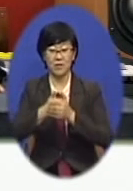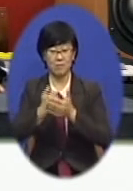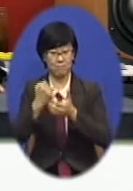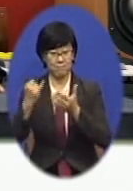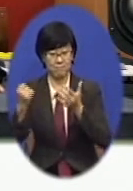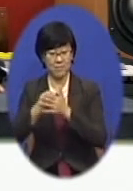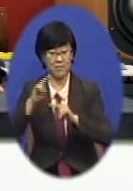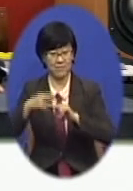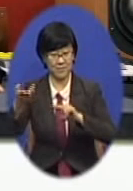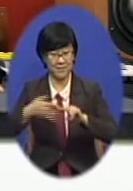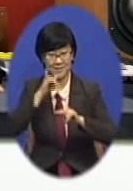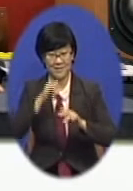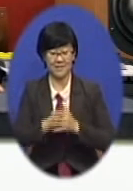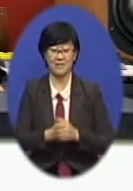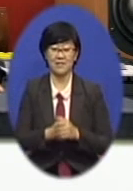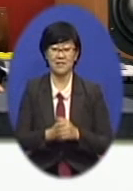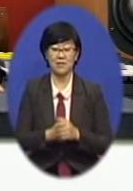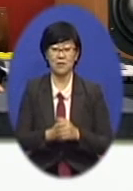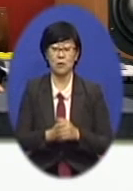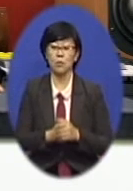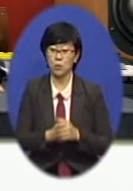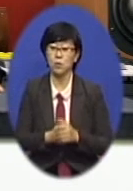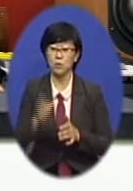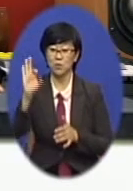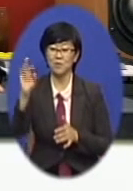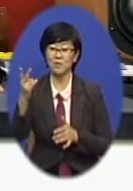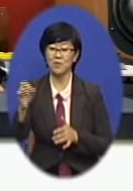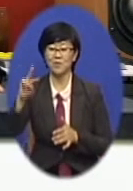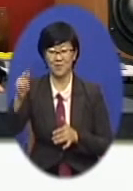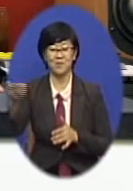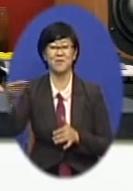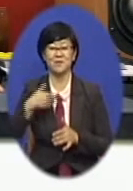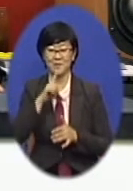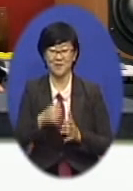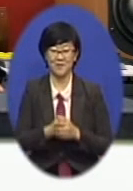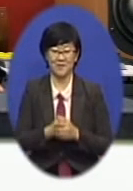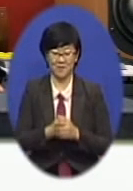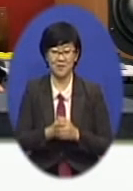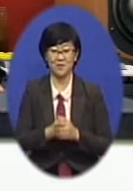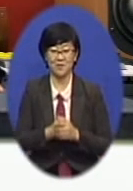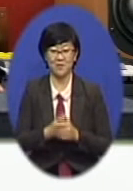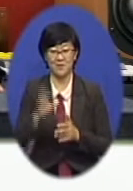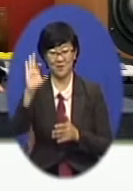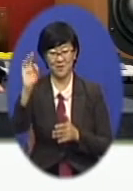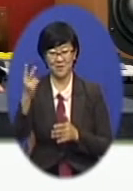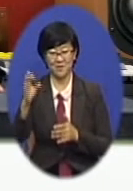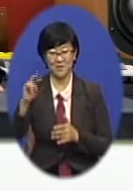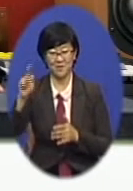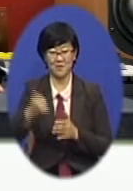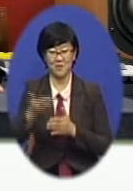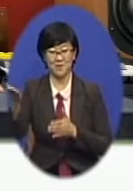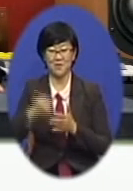이렇게 선물을 좀 드려야죠. 아, 예, 뭐, 용돈 주지요. 용돈 주고. 용돈 하니까 예, 또, 우리, 예.